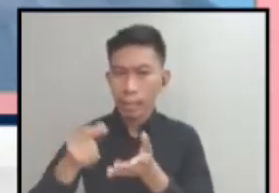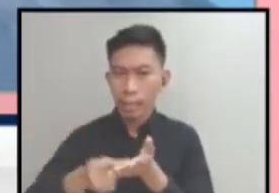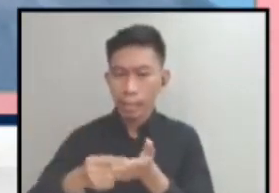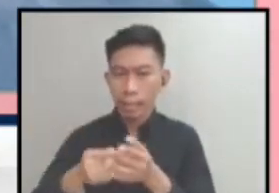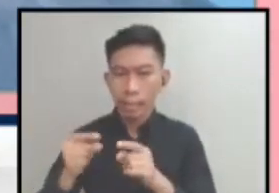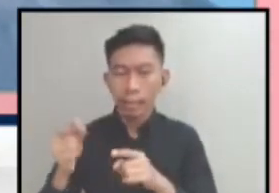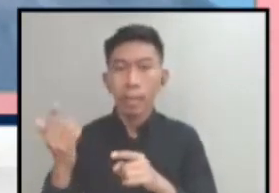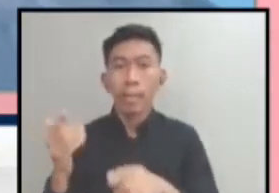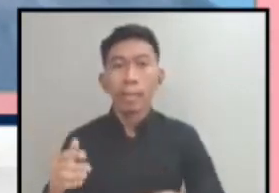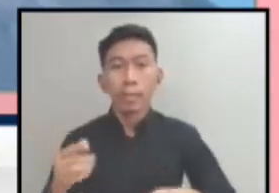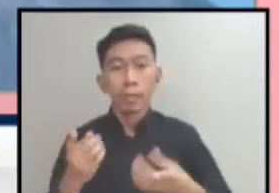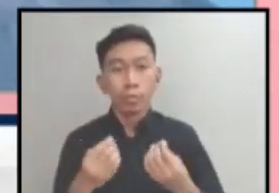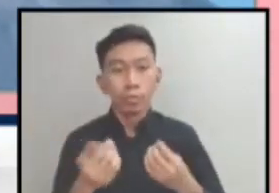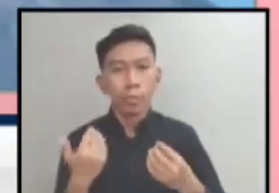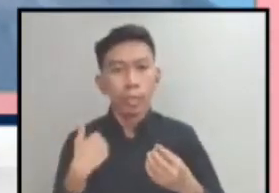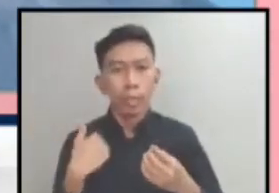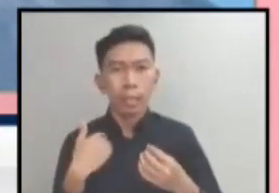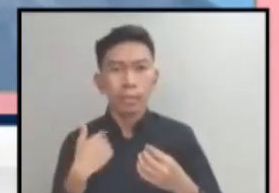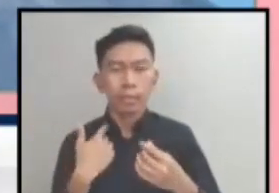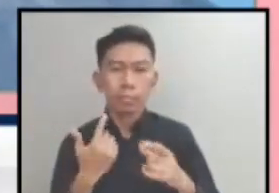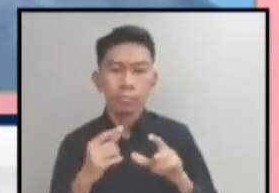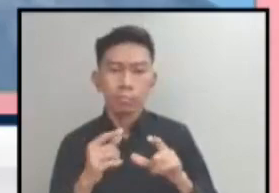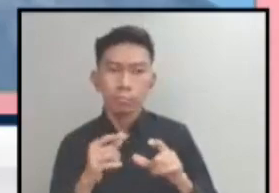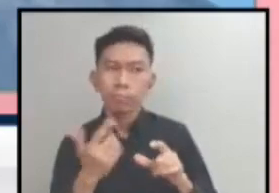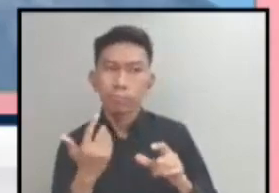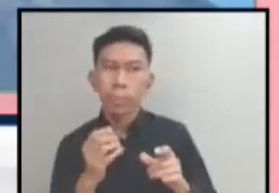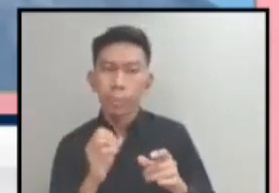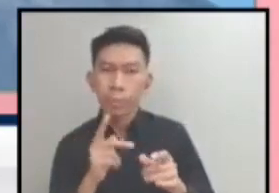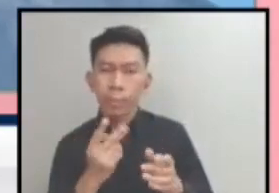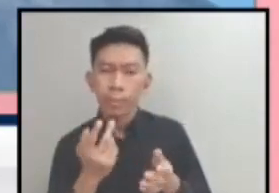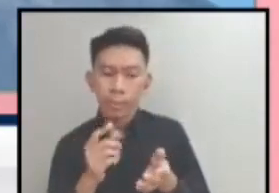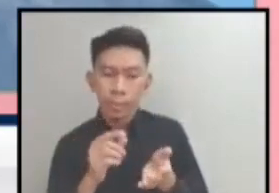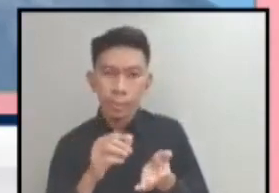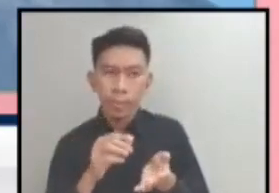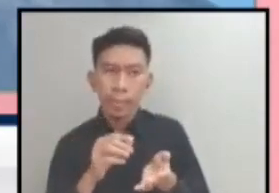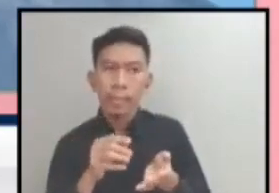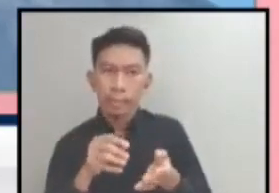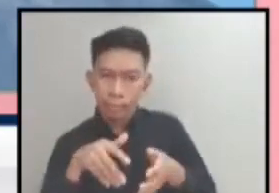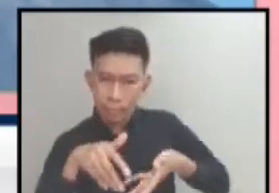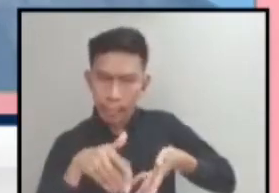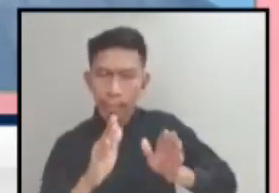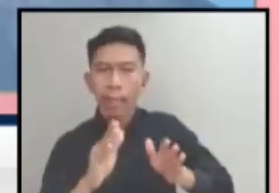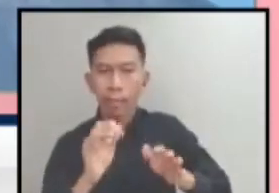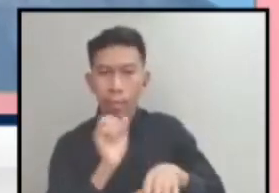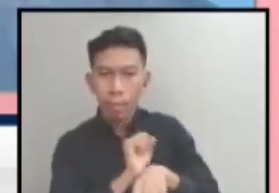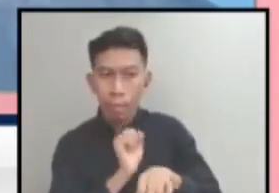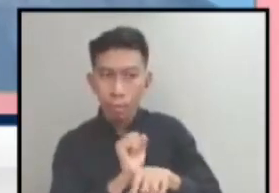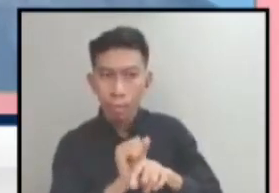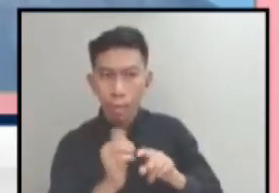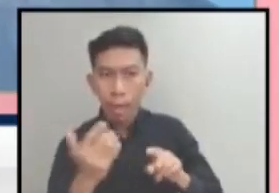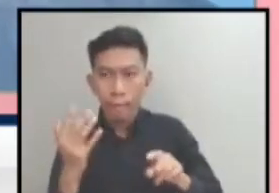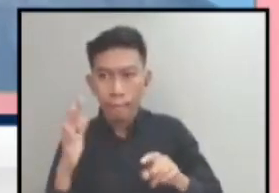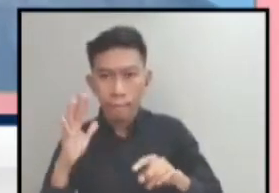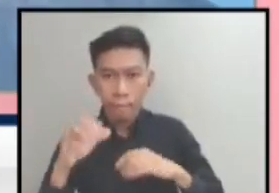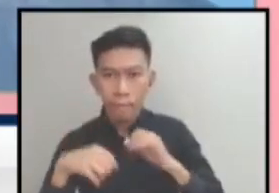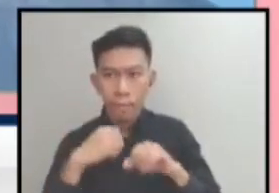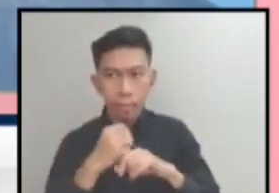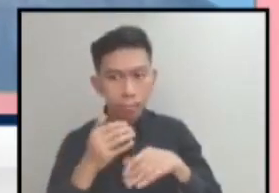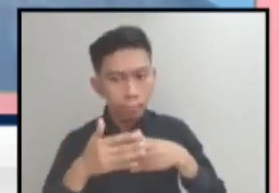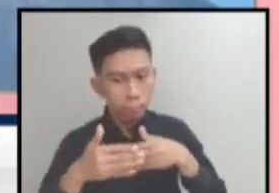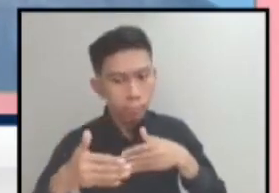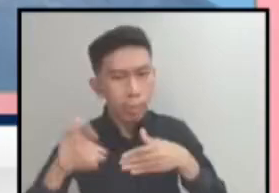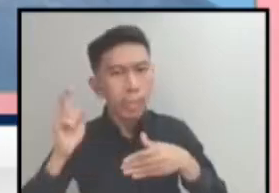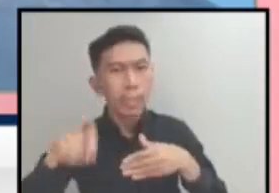ng 4 na taon upang pumasa sa Philippine Nursing Licensure Examination. Oras naman na pumasa sa board exam, kailangan